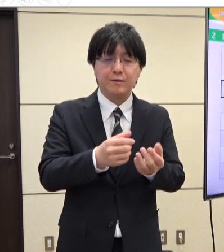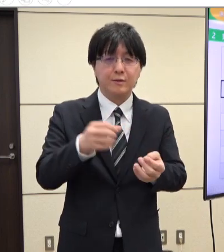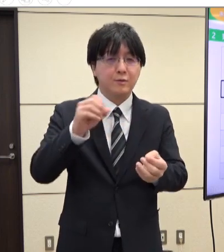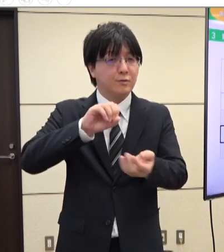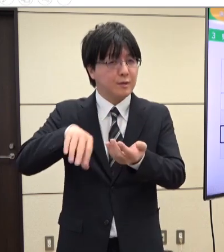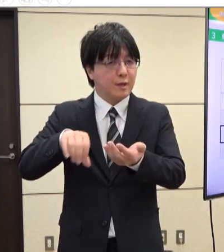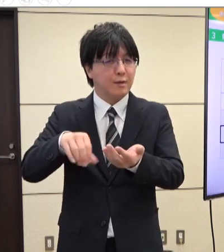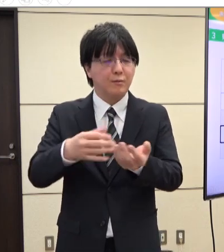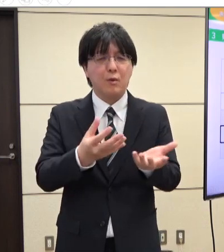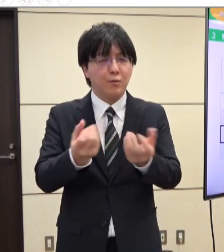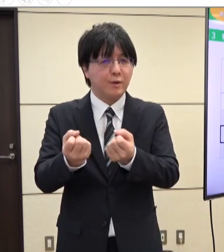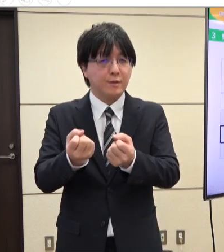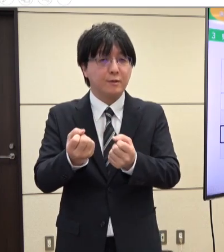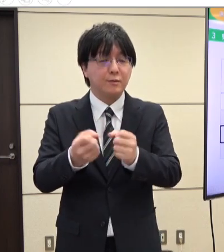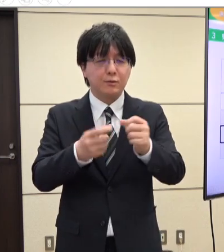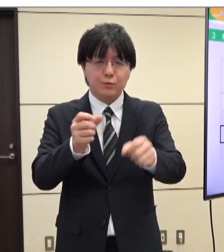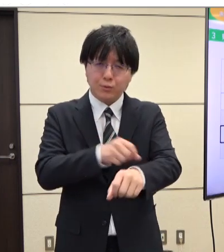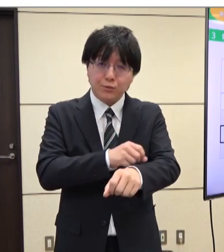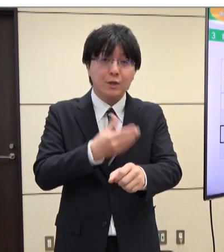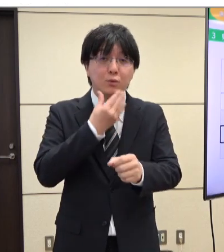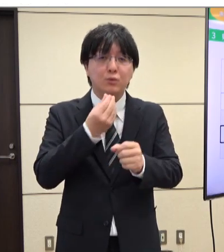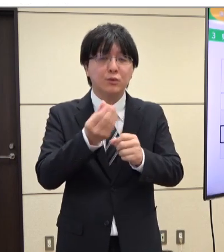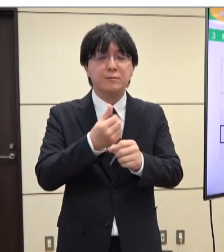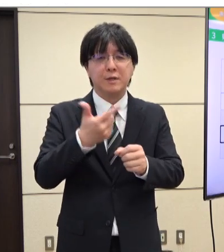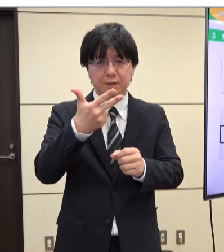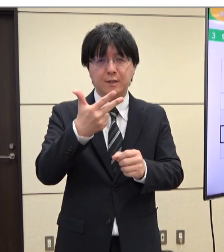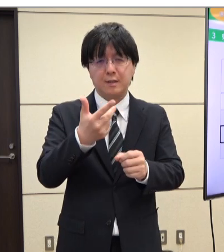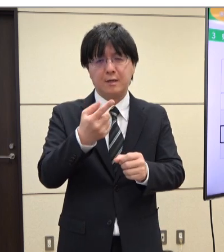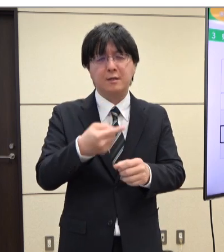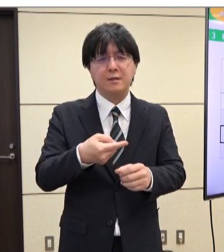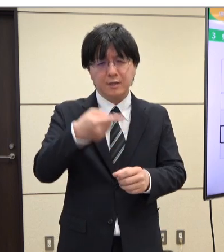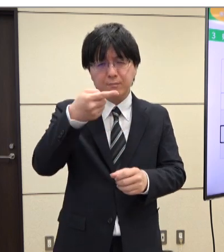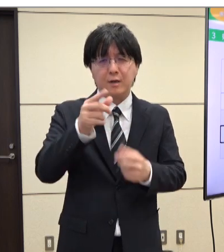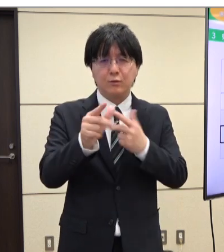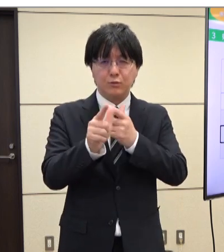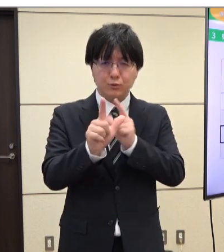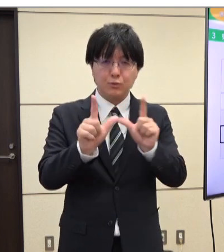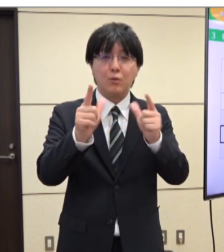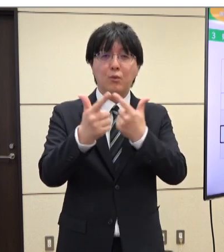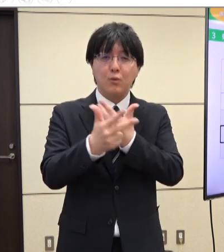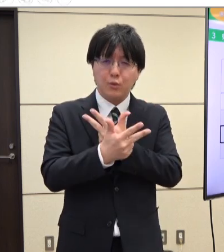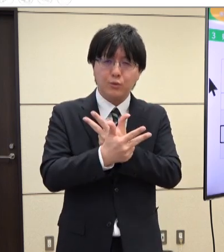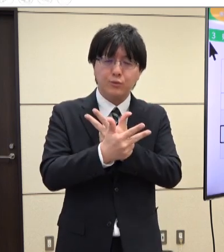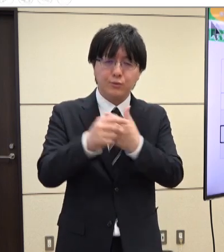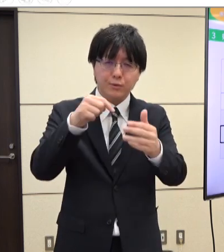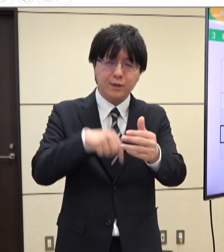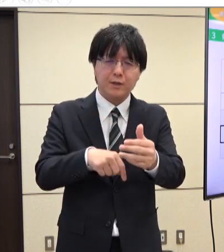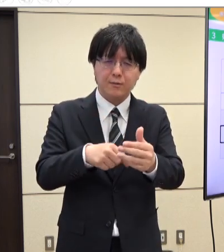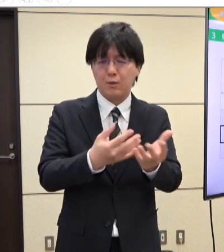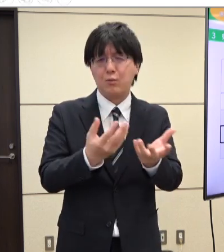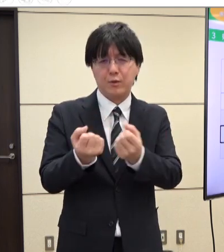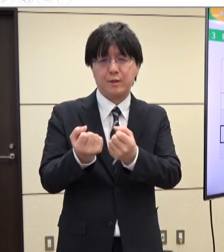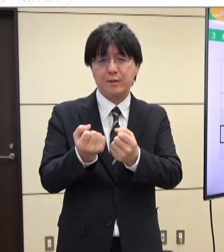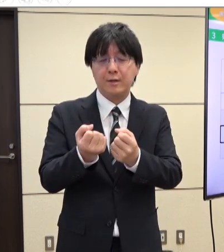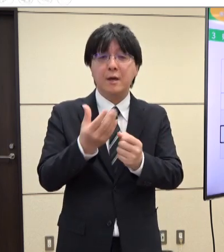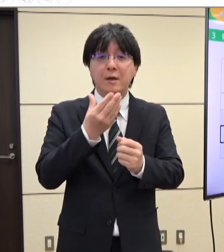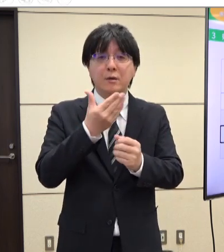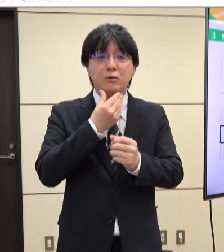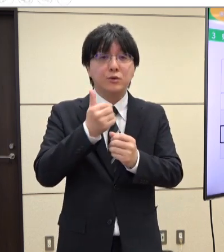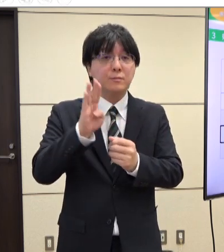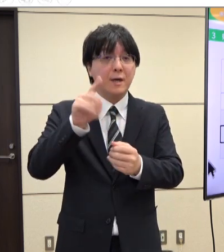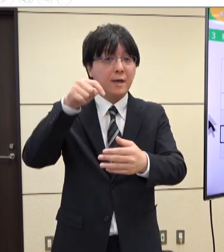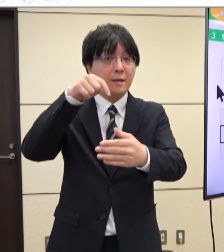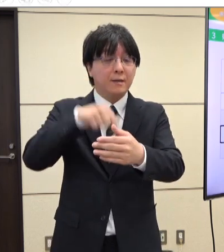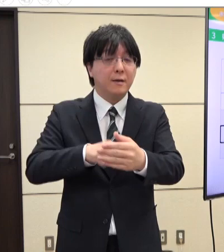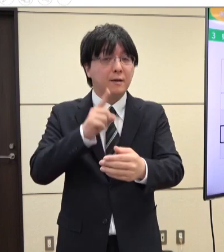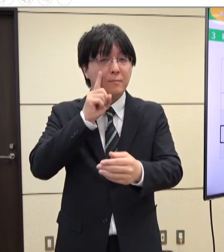状況です。それから県内でいうと、まあ、福島市は今3番目という、まあ、10万人以上の都市は4つ